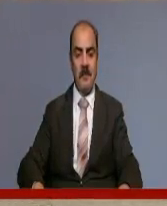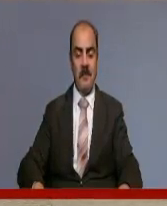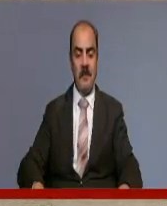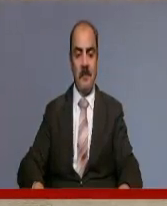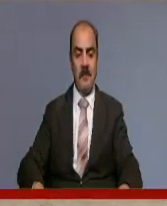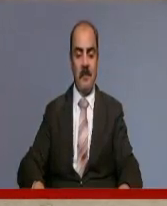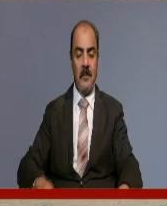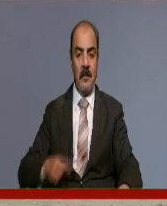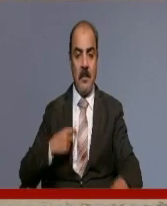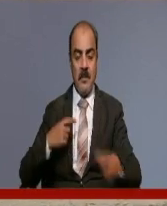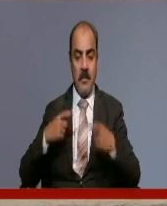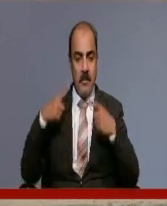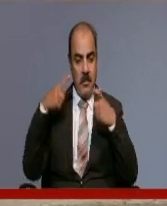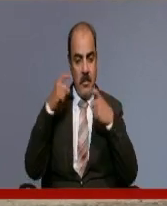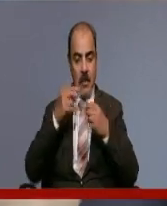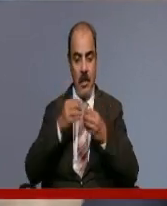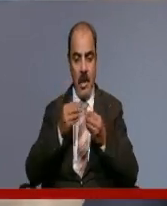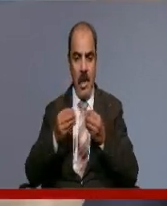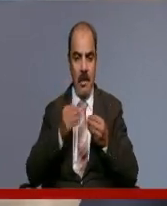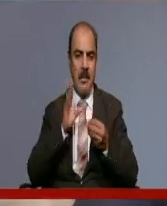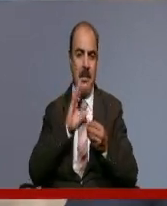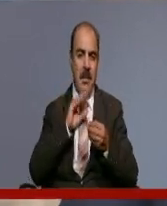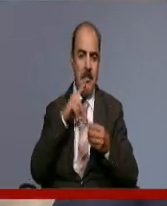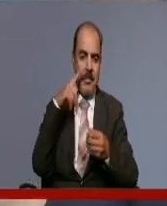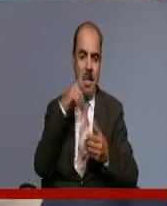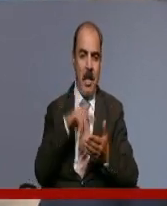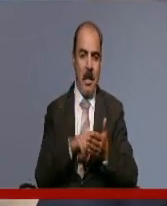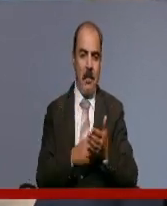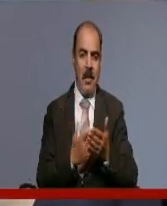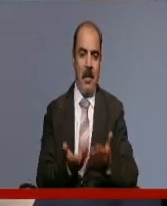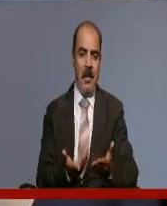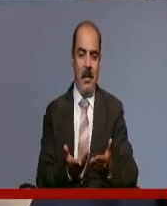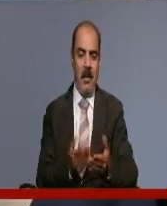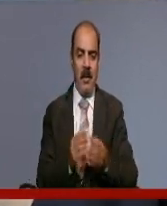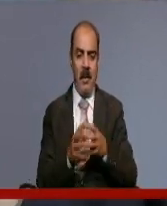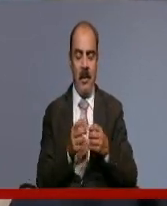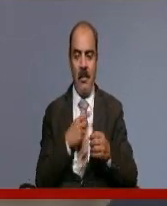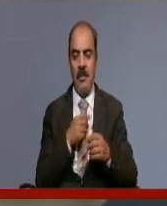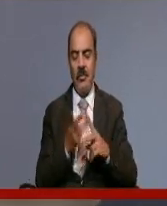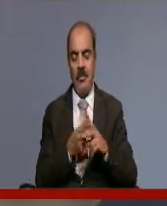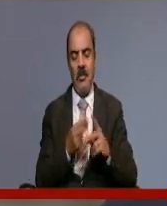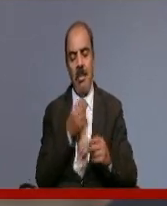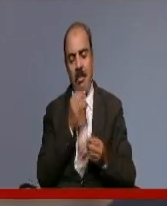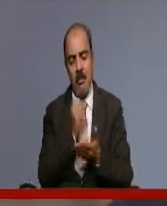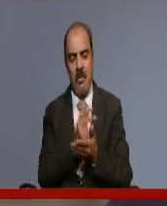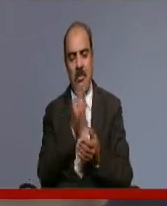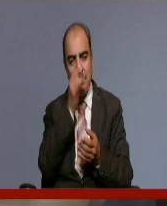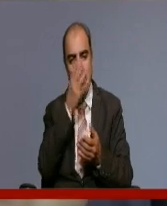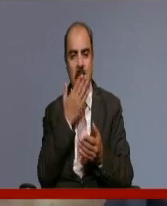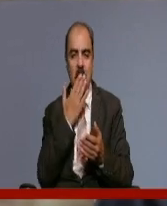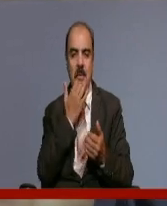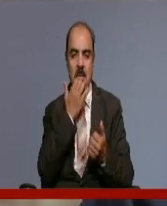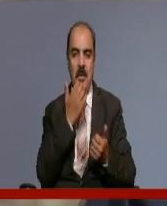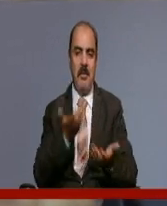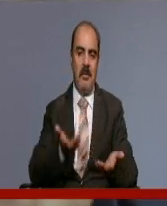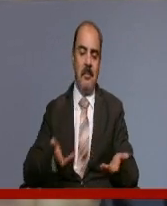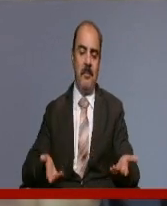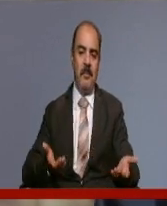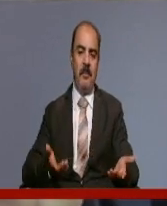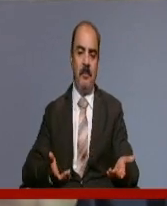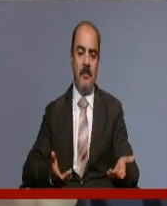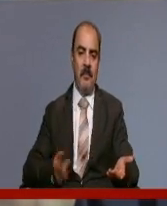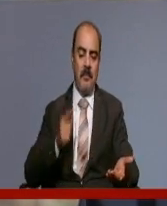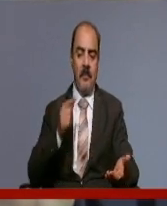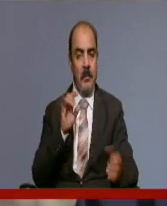الظروف مش كانت تسمح ان احنا نعلمها العلام ده احنا ناس على جدنا والحمد لله هي